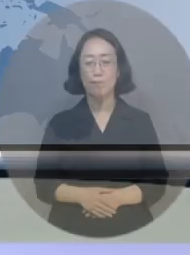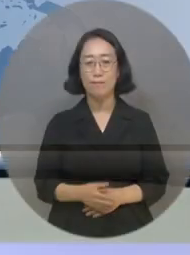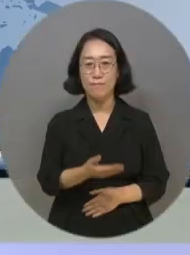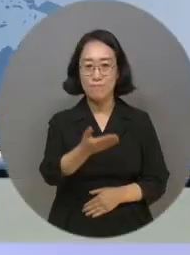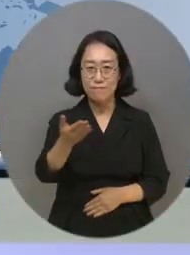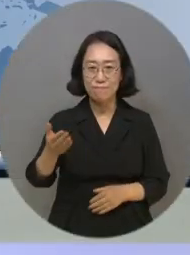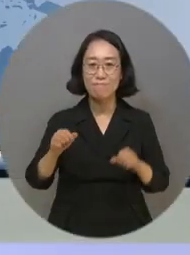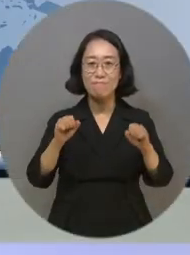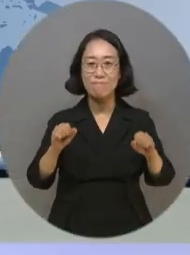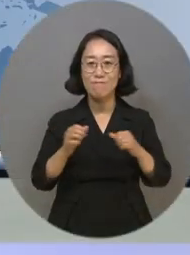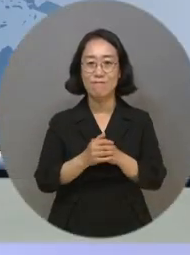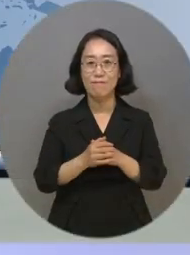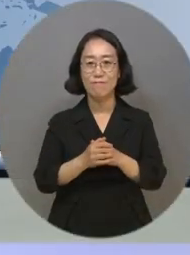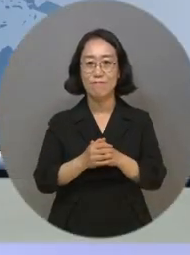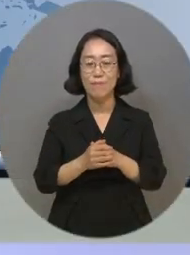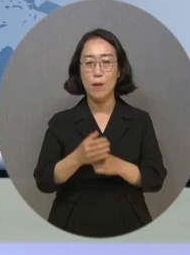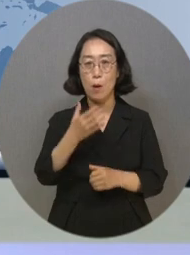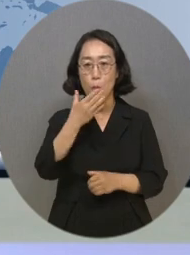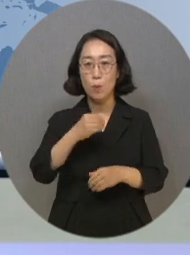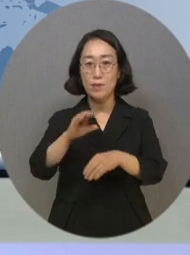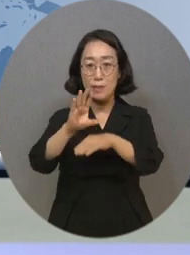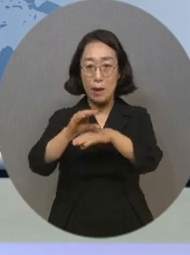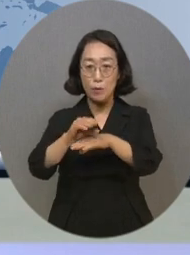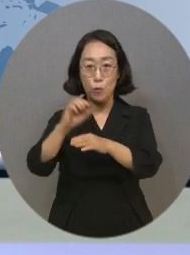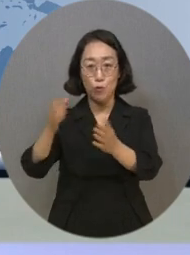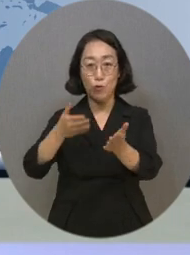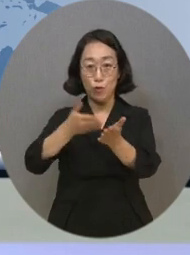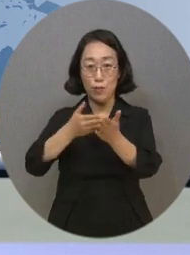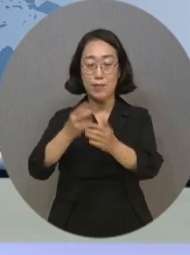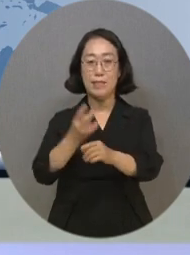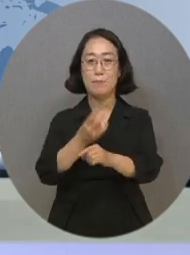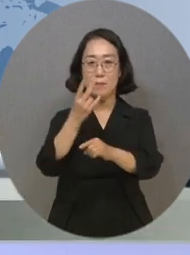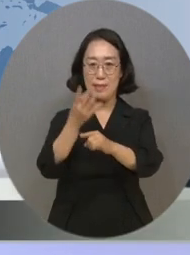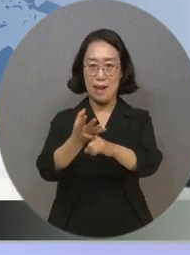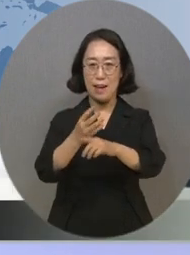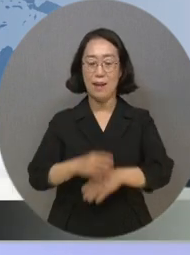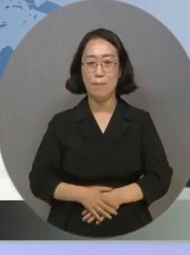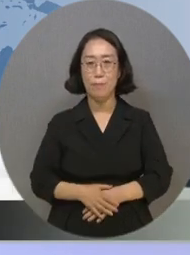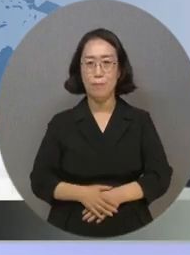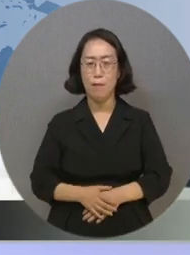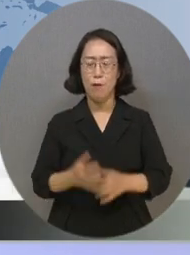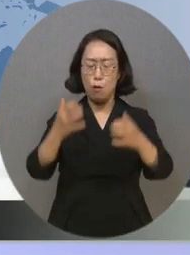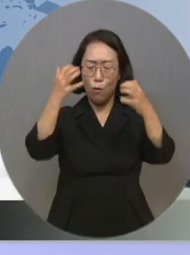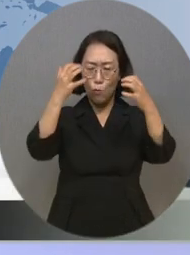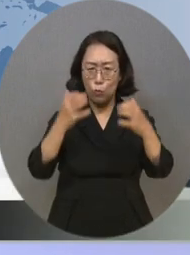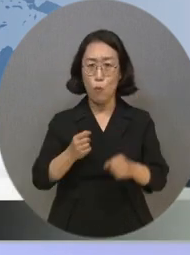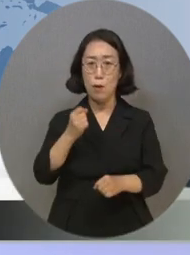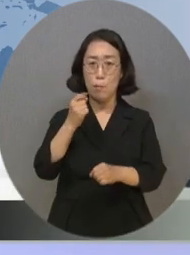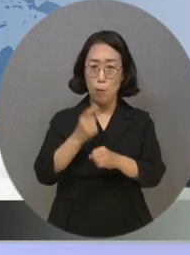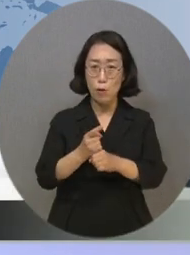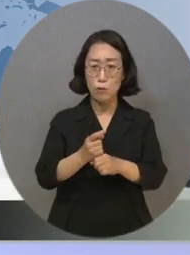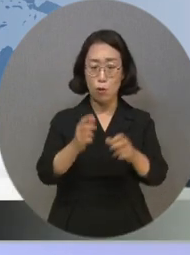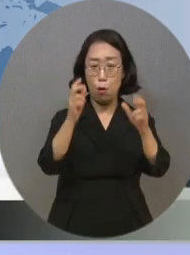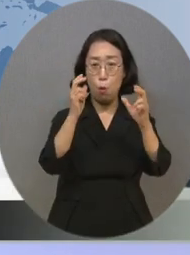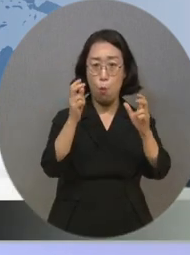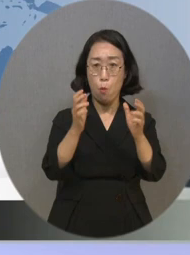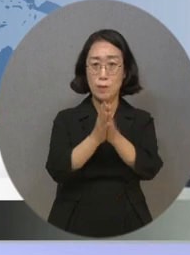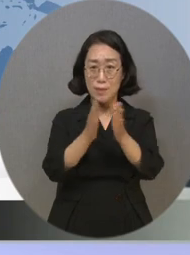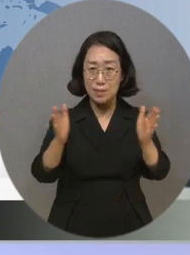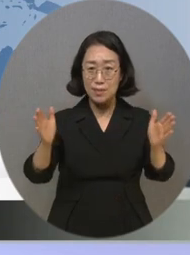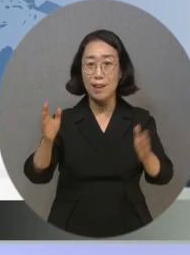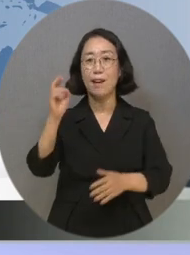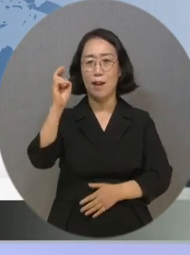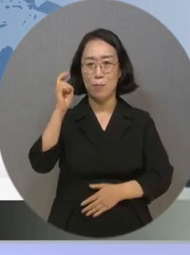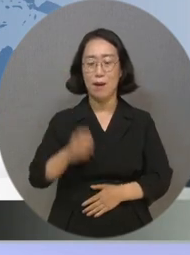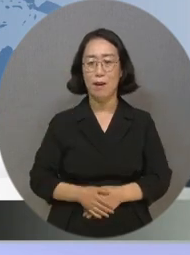시청자 여러분 안녕하십니까? WBC 복지TV 뉴스 24입니다. 때이른 무더위로 이 냉방기기 이용 시작한 분들